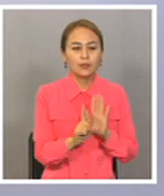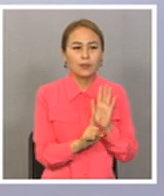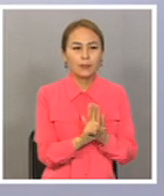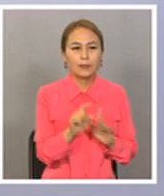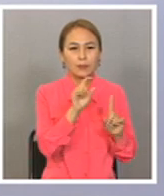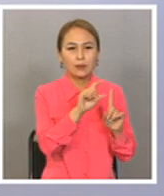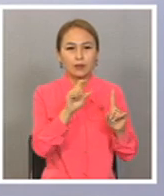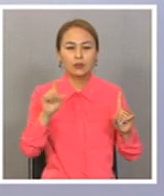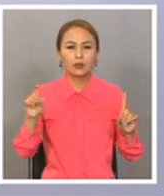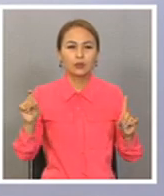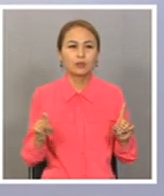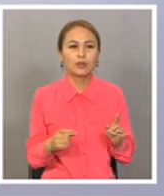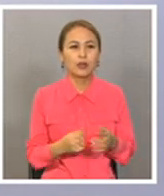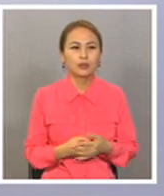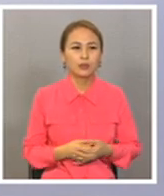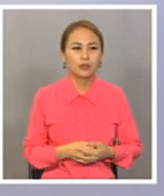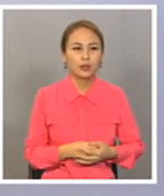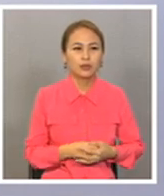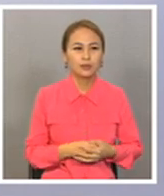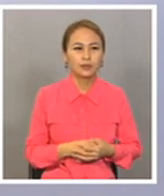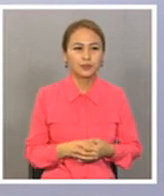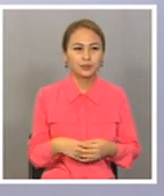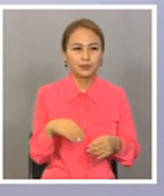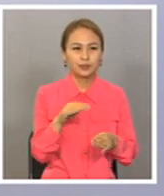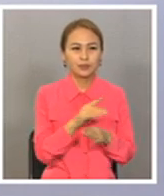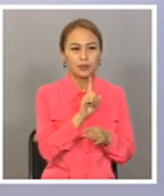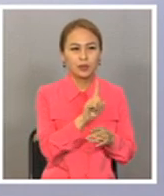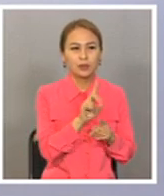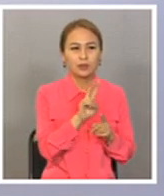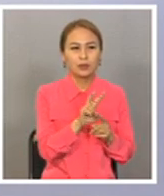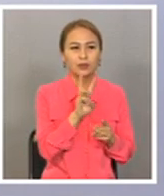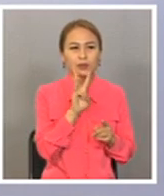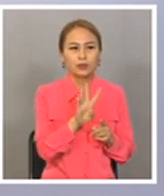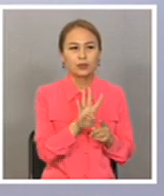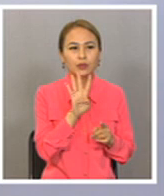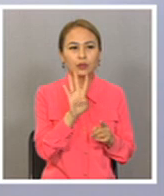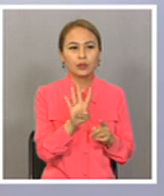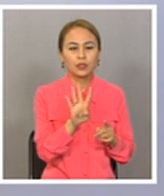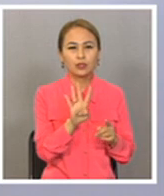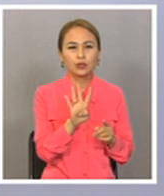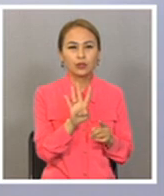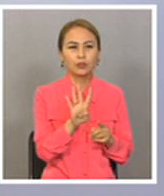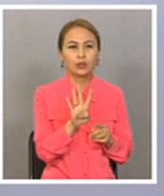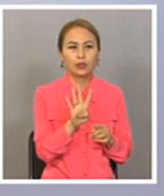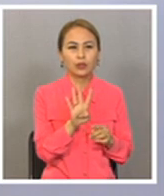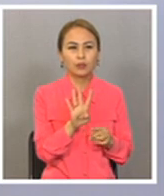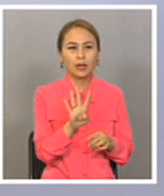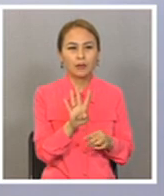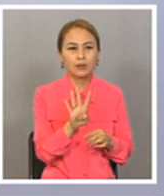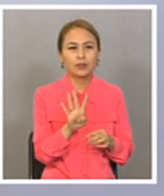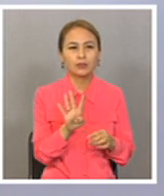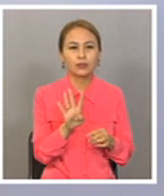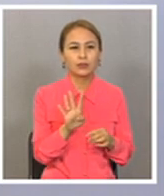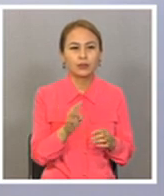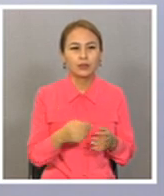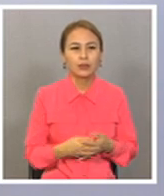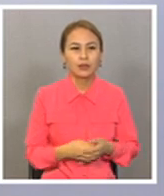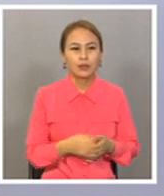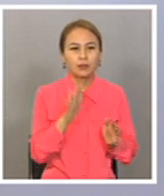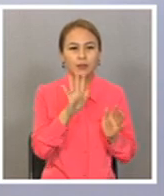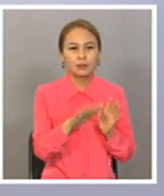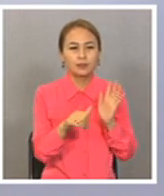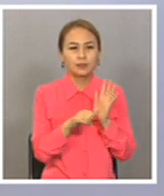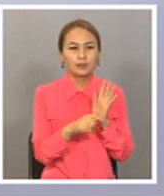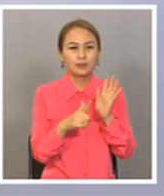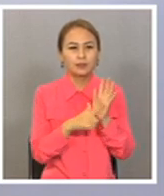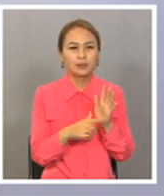тұрмыз? Санайық. 1, 2, 3, 4, 5, 6, 7, 8, 9, 10. Яғни 0